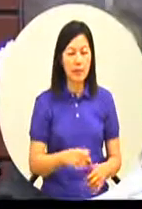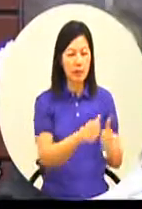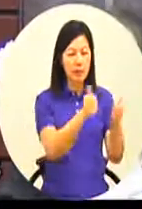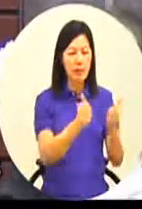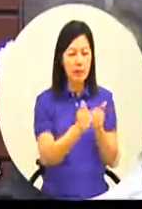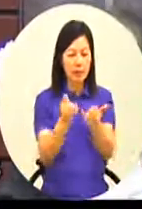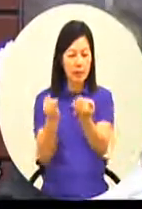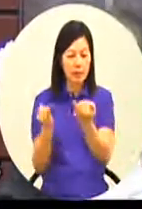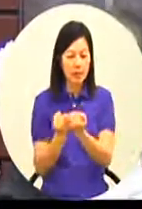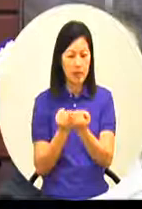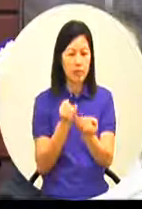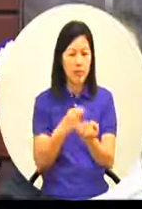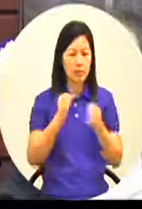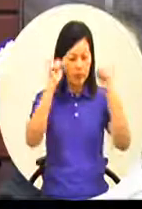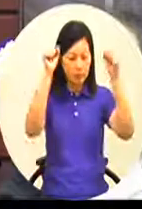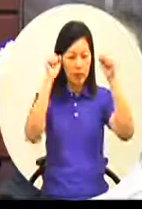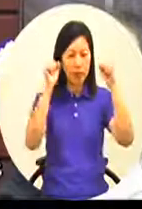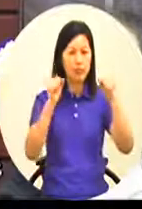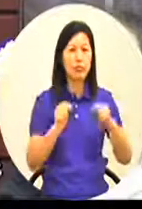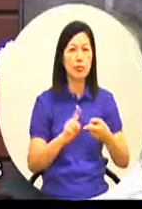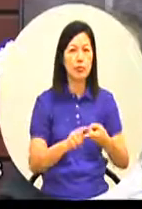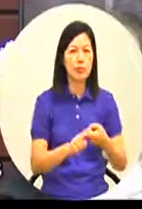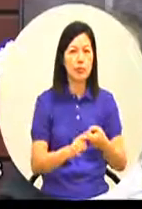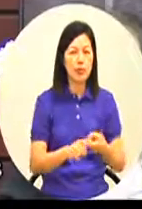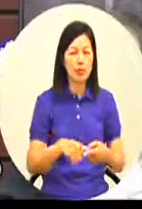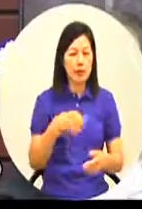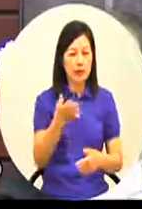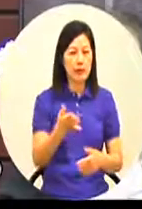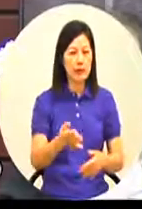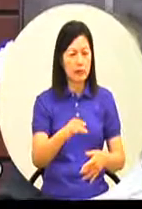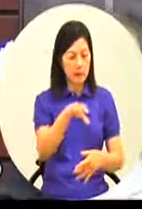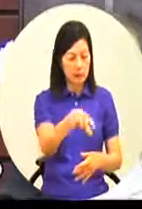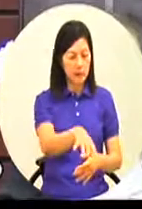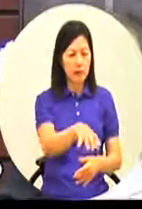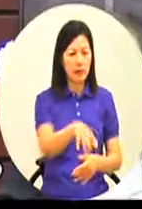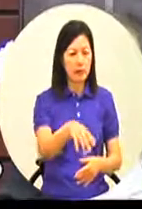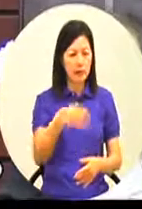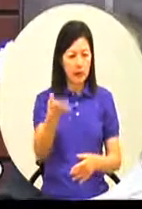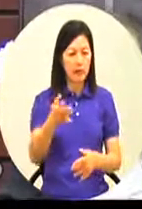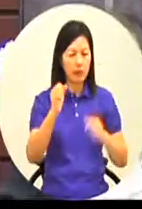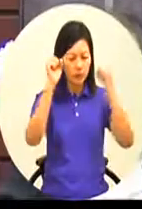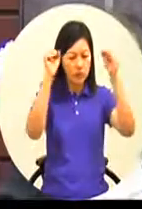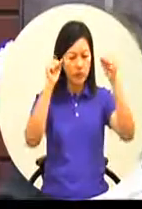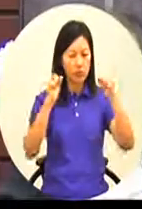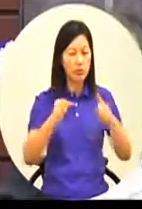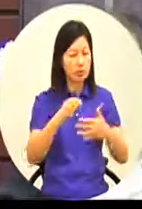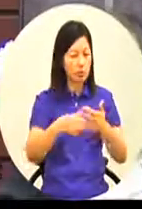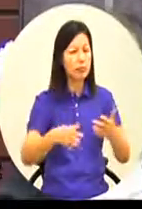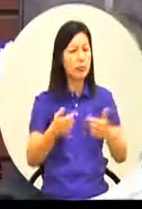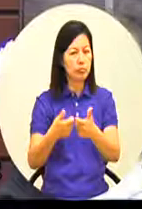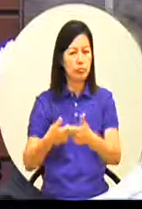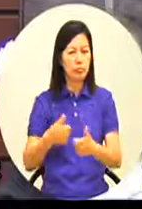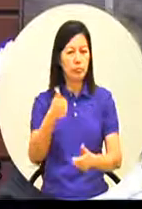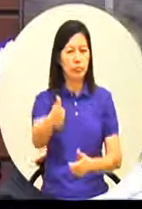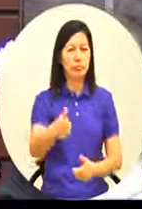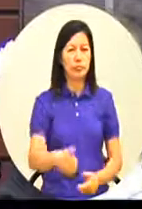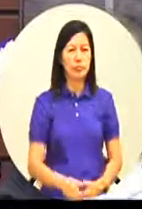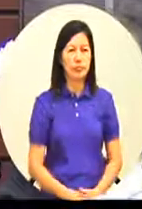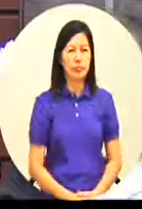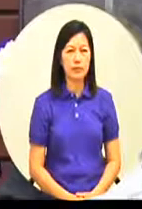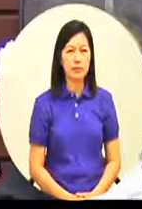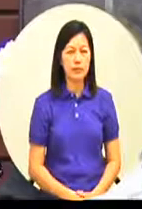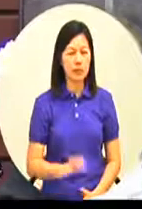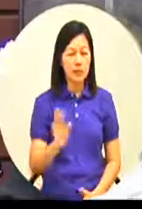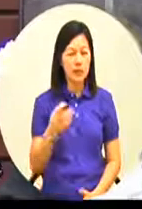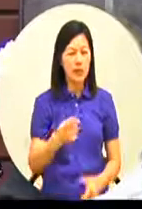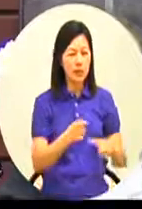运动，那提供这种场所来给我们的长者运动是非常好的事了。但是你